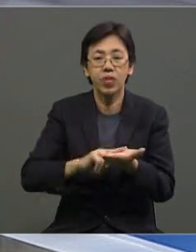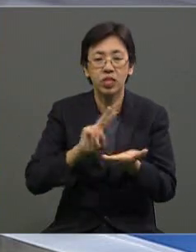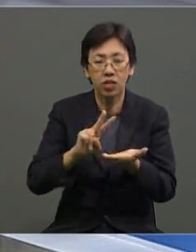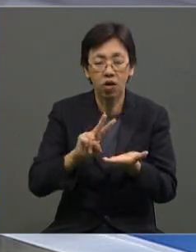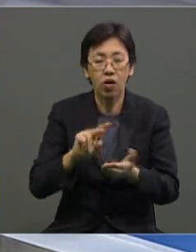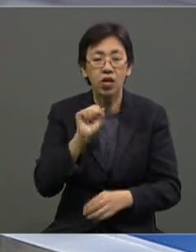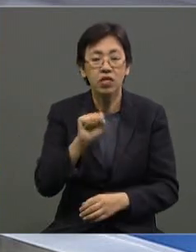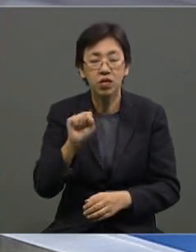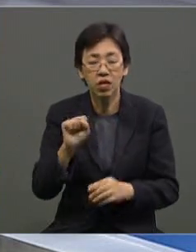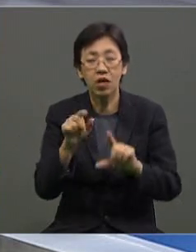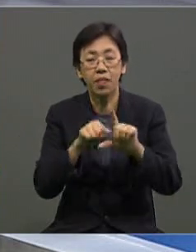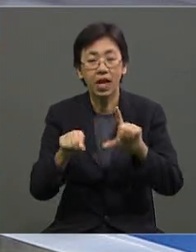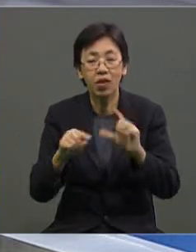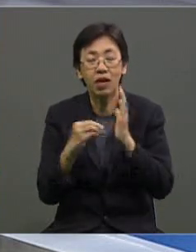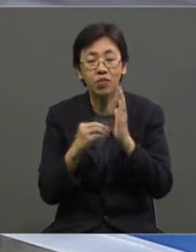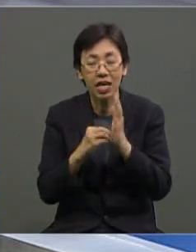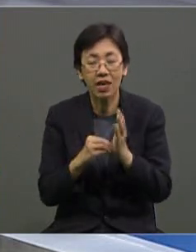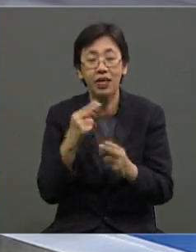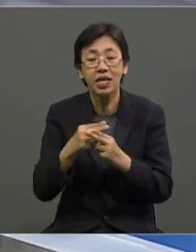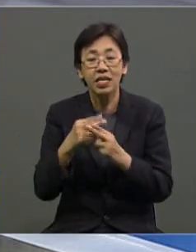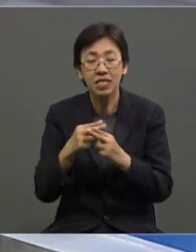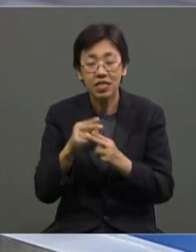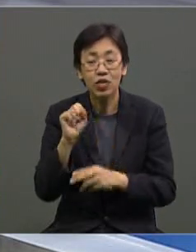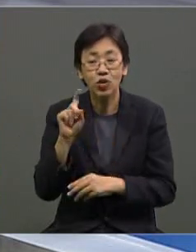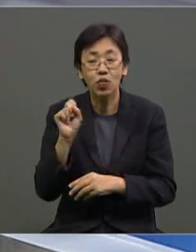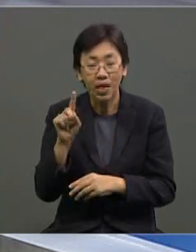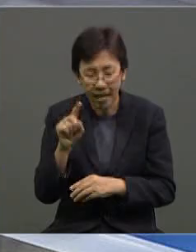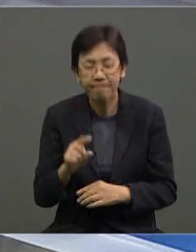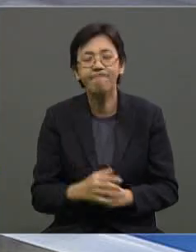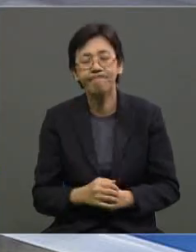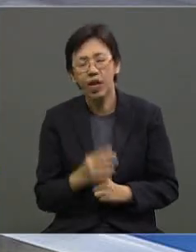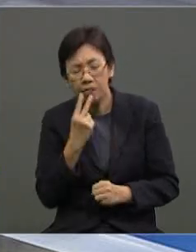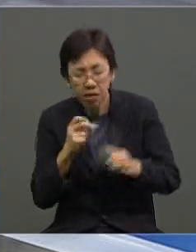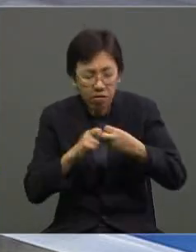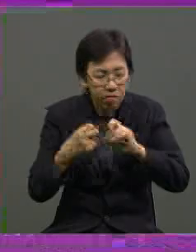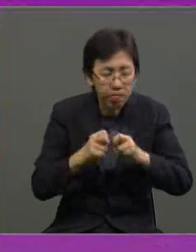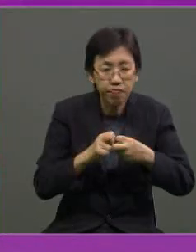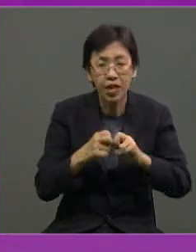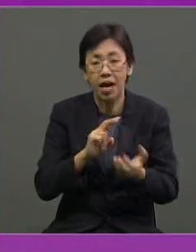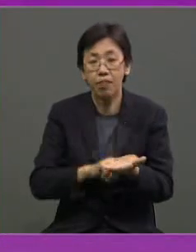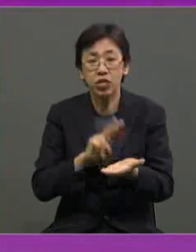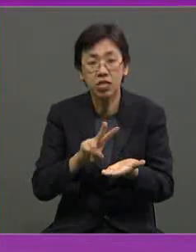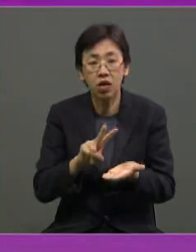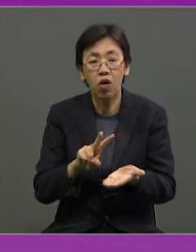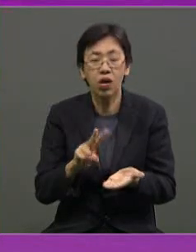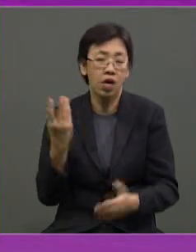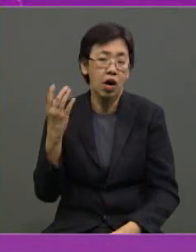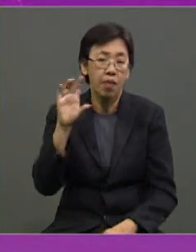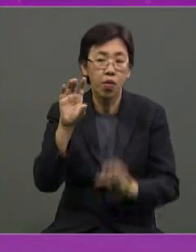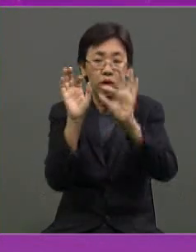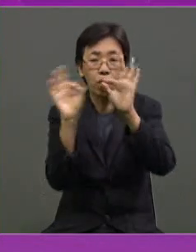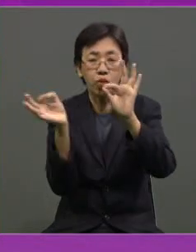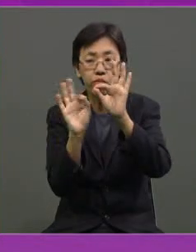กทมของพรรคก้าวไกลนะคะคุณสุพนัทมินชัยนันเนี่ยลงพื้นที่ไปดูปัญหาของหมอชิด2แล้วก็มีการโพสต์ลงโ